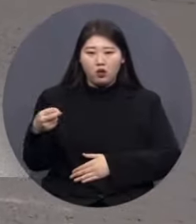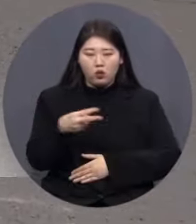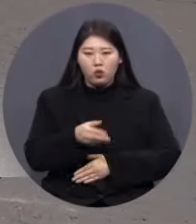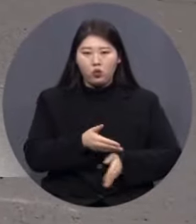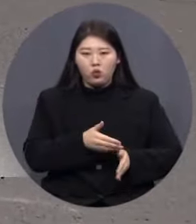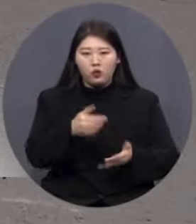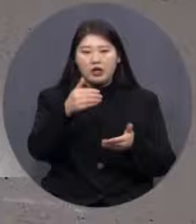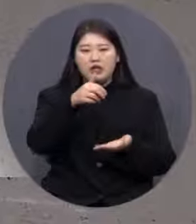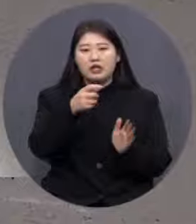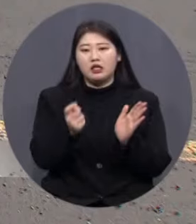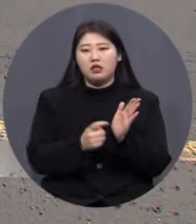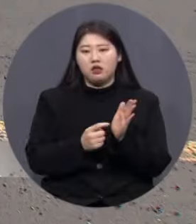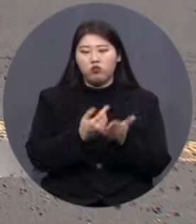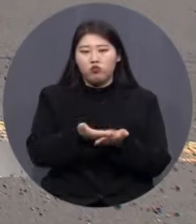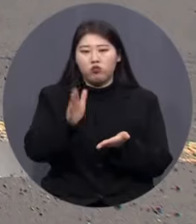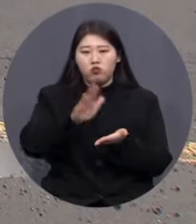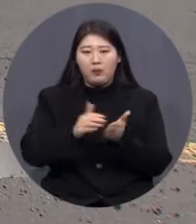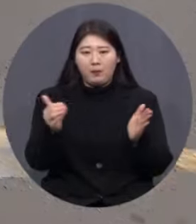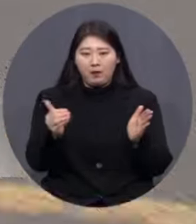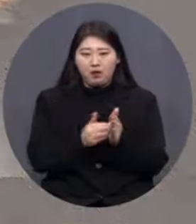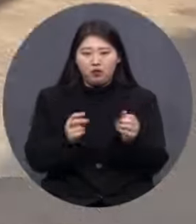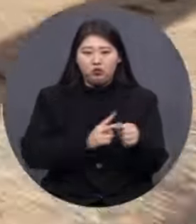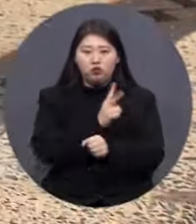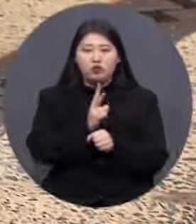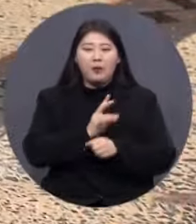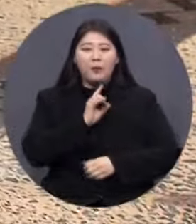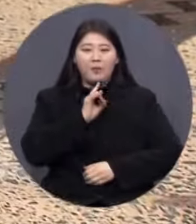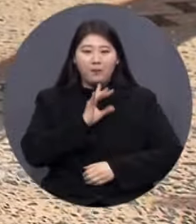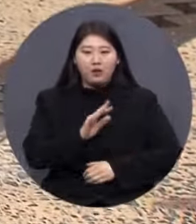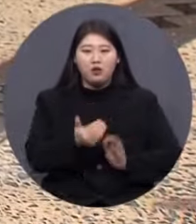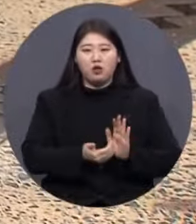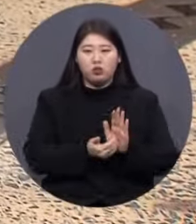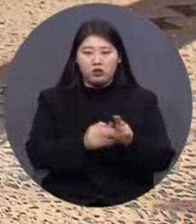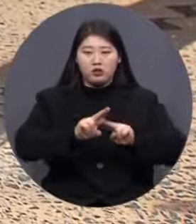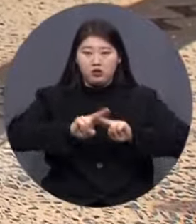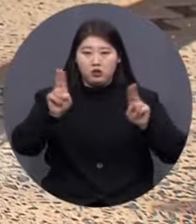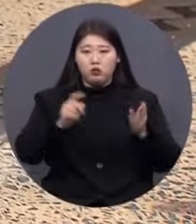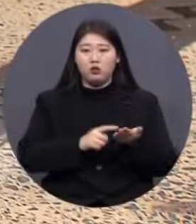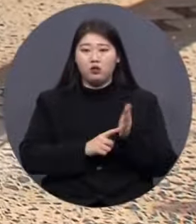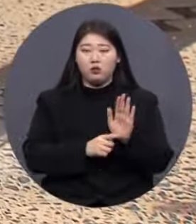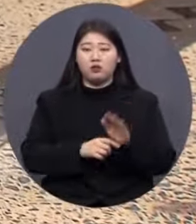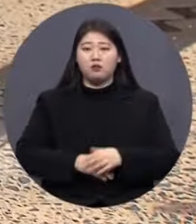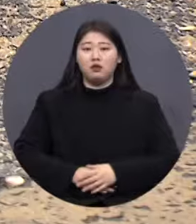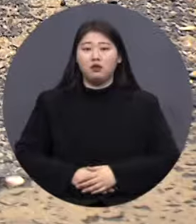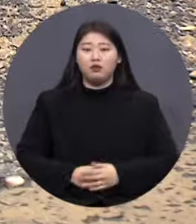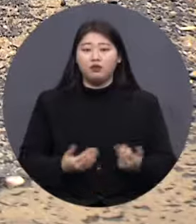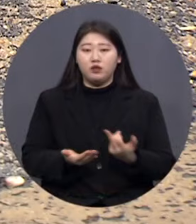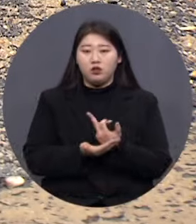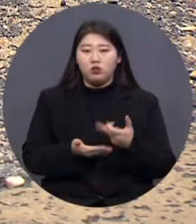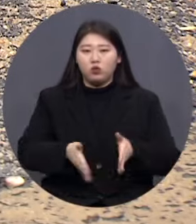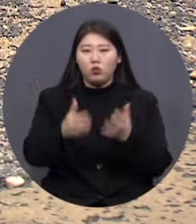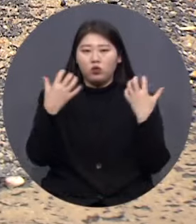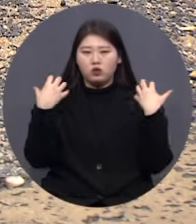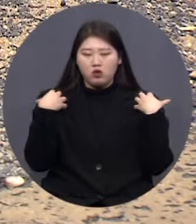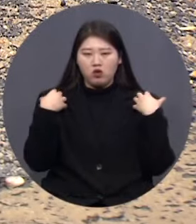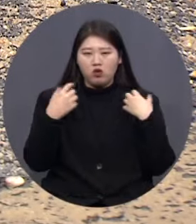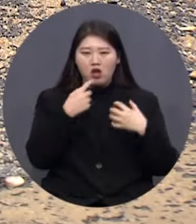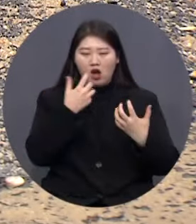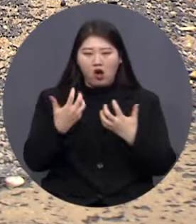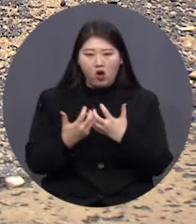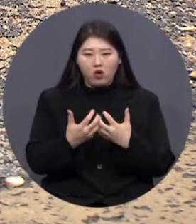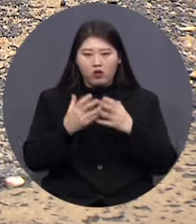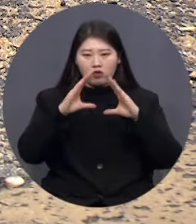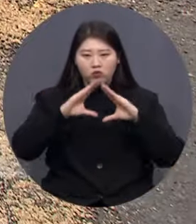뒤 긴급 보수 작업을 버려 사고 두시간 만에 통제를 해제했습니다 제주도는 도로가 얼었다가 녹는